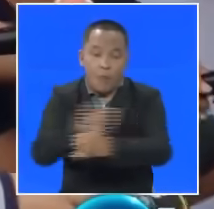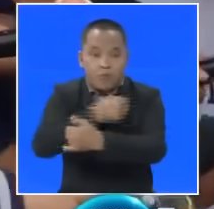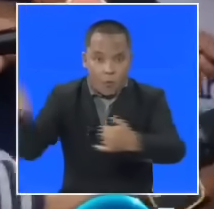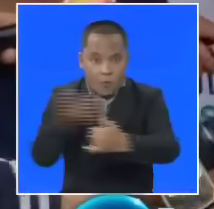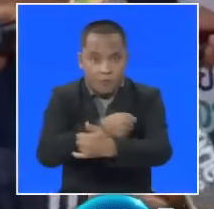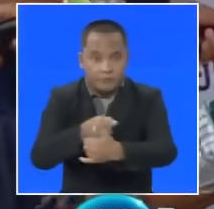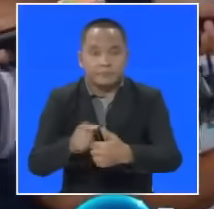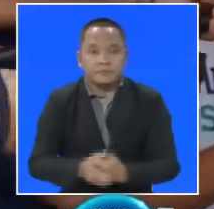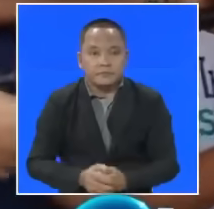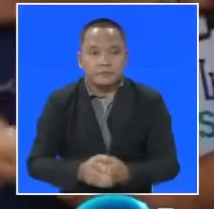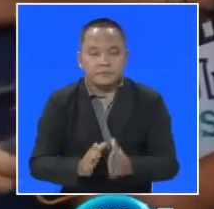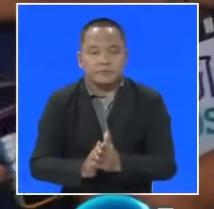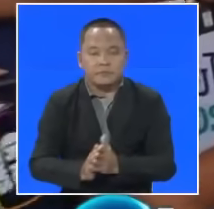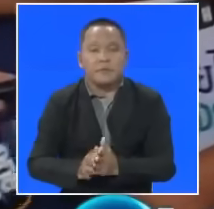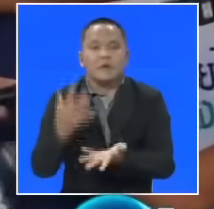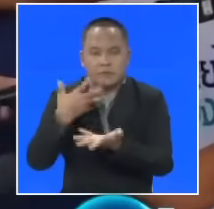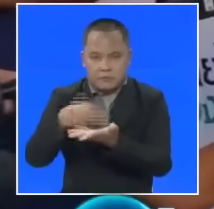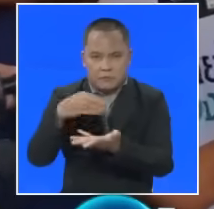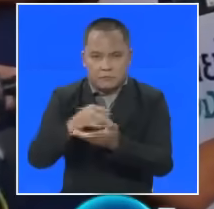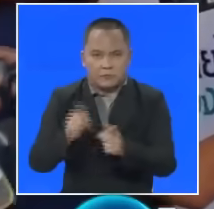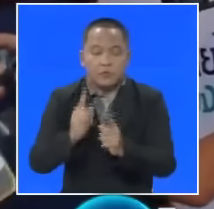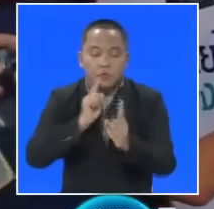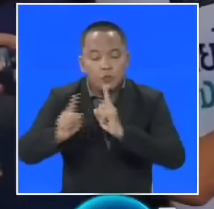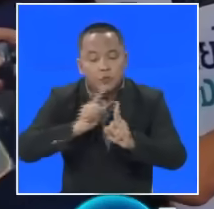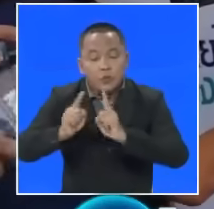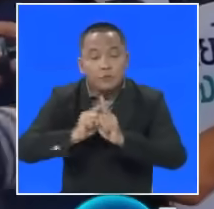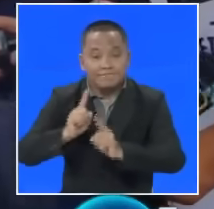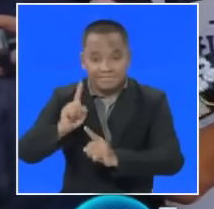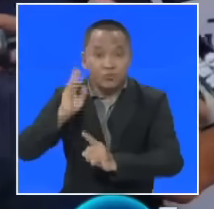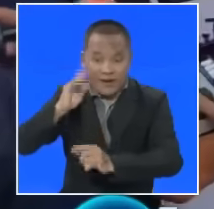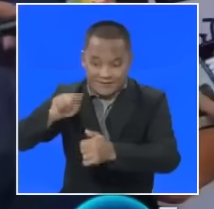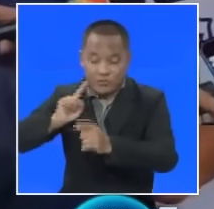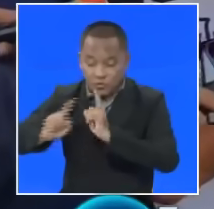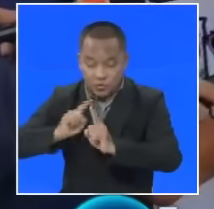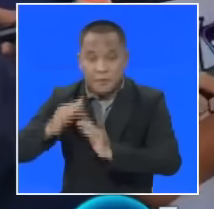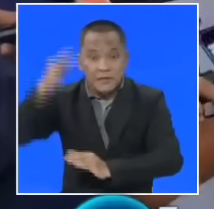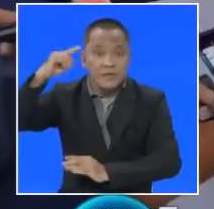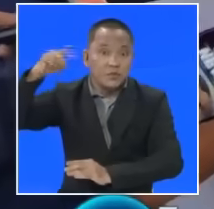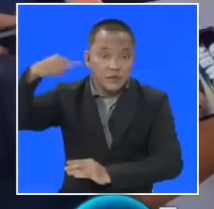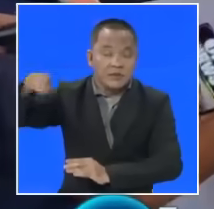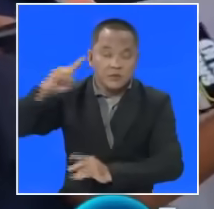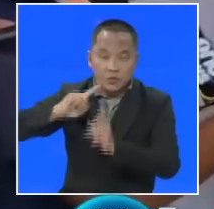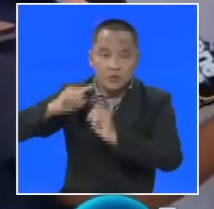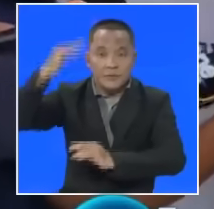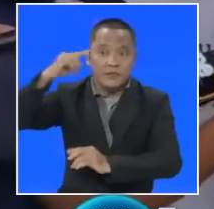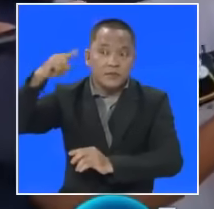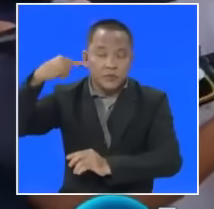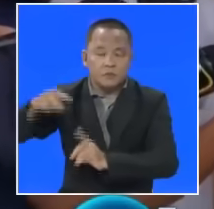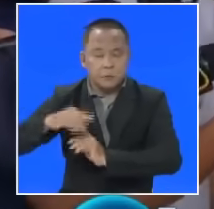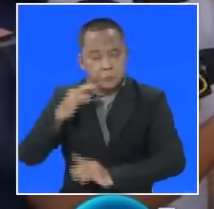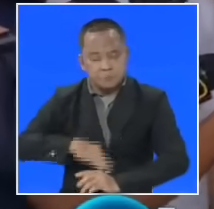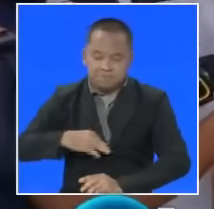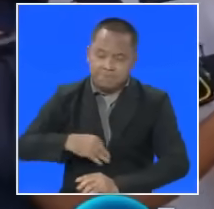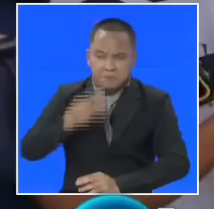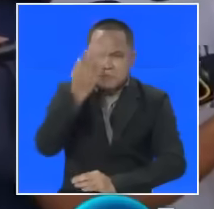ทนคุณเอกภพยังบอกอีกนะคะว่าได้พูดคุยกันกับผู้เสียหายแล้วพี่สาวผู้เสียหายแล้วพี่สาวก็รู้สึกว่